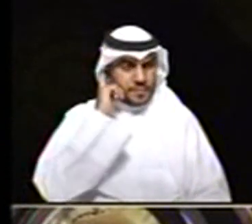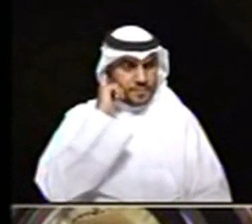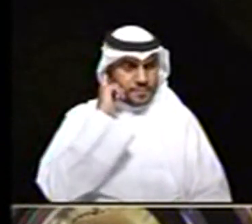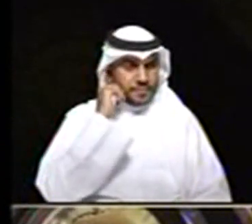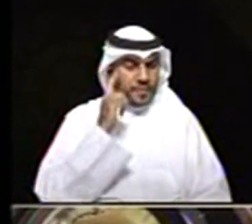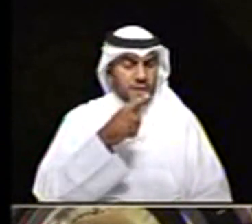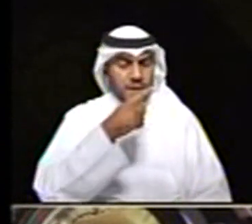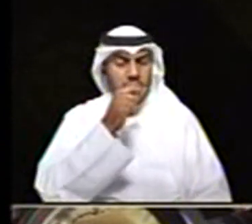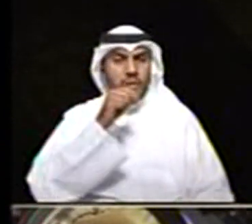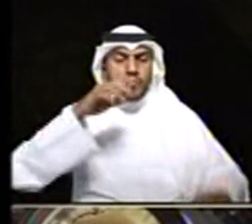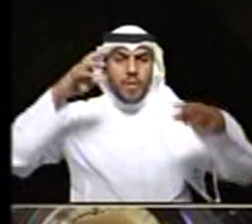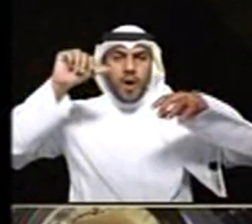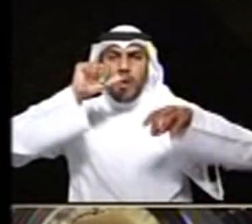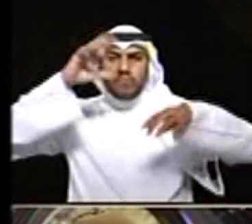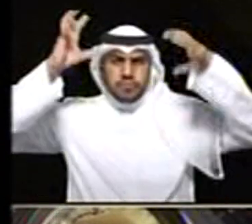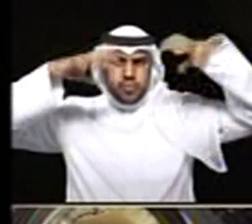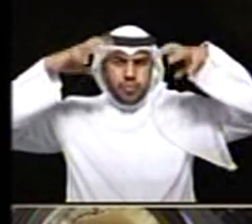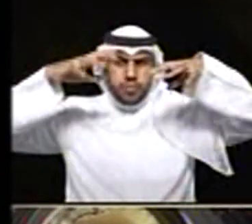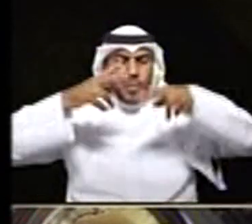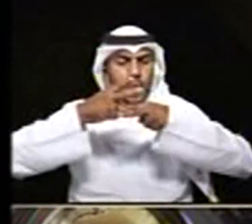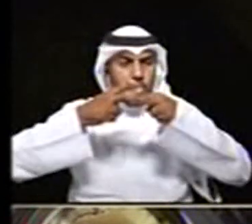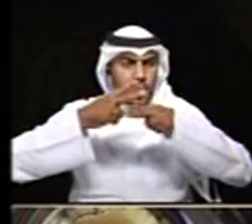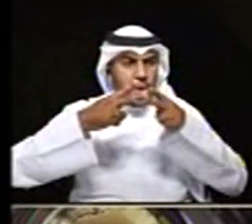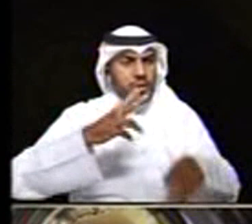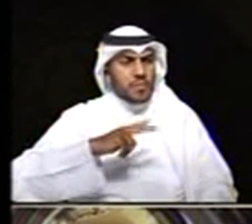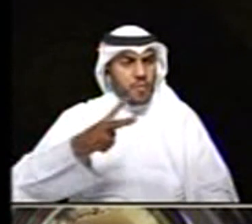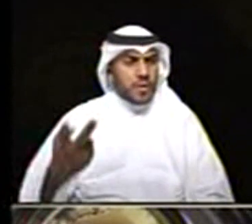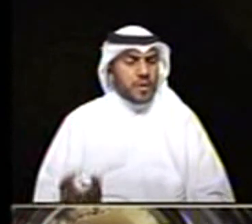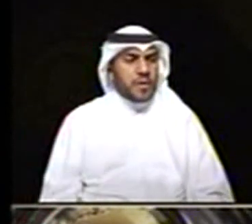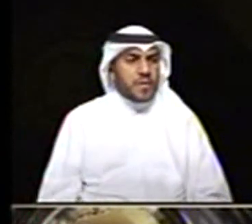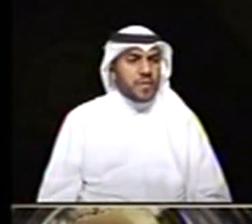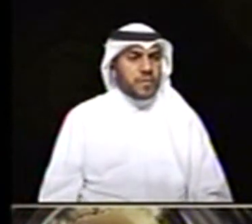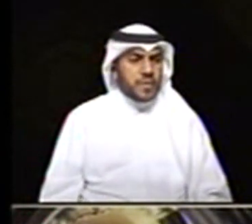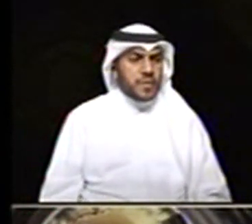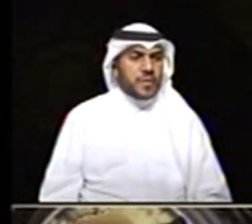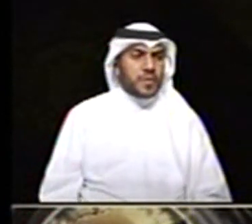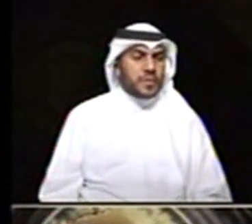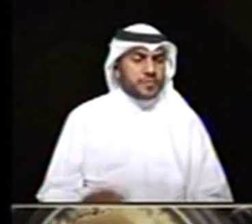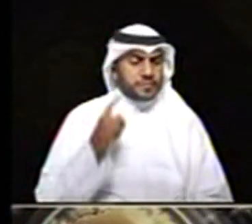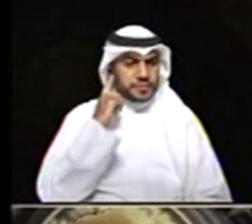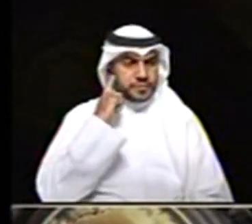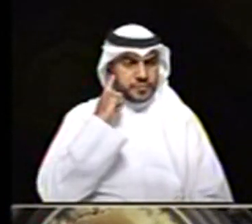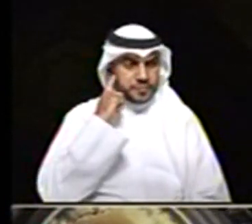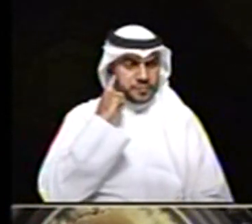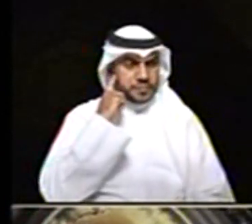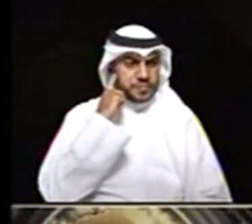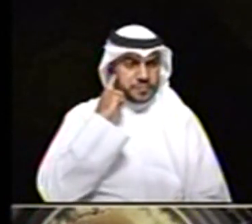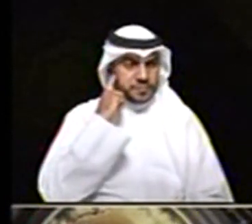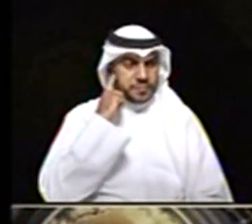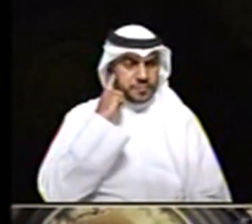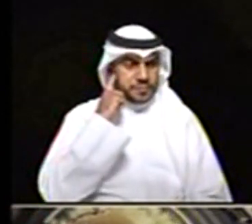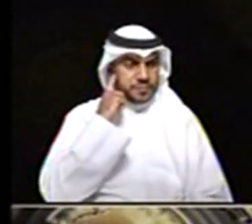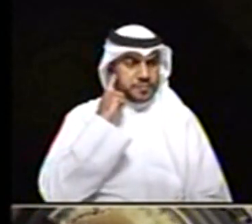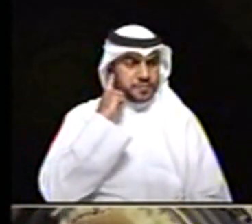على دولة الكويت الآن جاري سحب المياه الموجودة الآن من حول